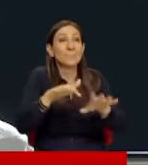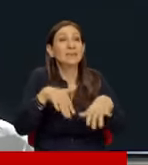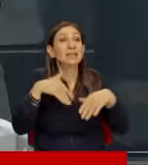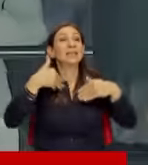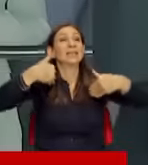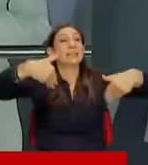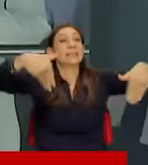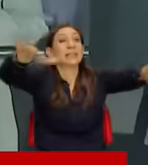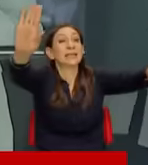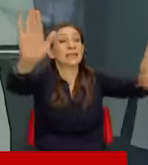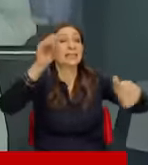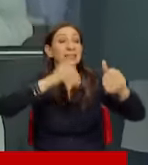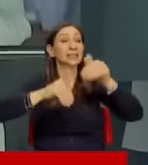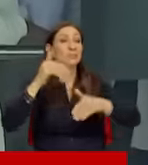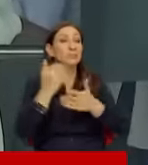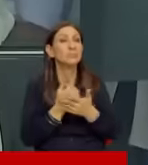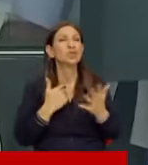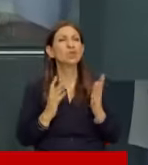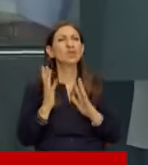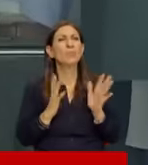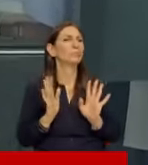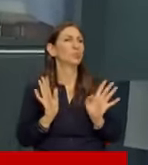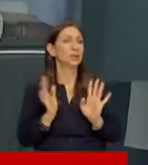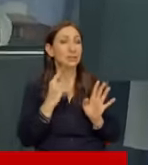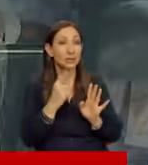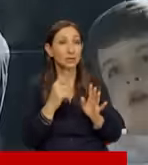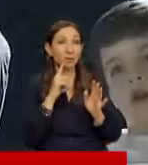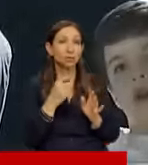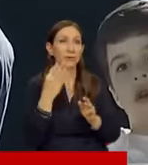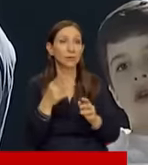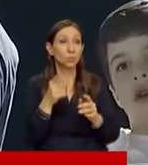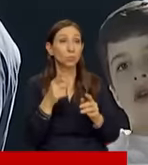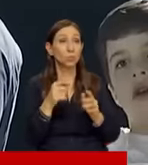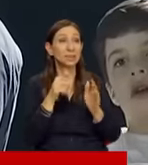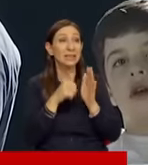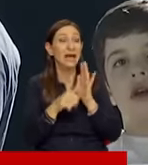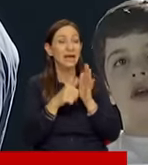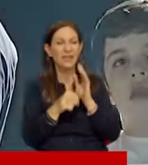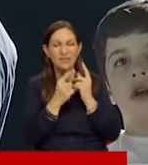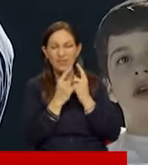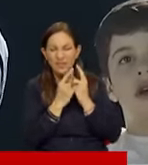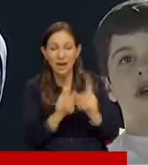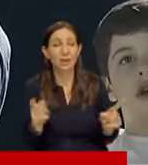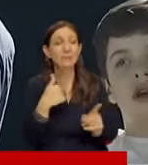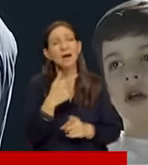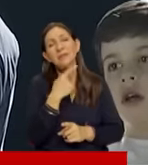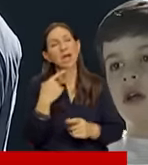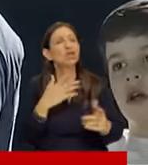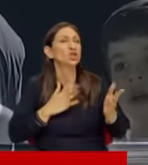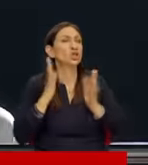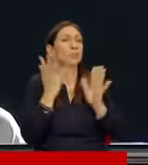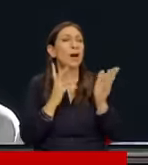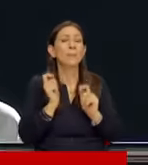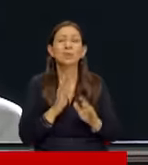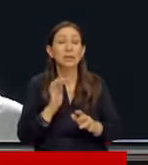üyeleri gitti. Seçim galibiyeti bizi şımartmayacak dedi Mansur Yavaş, söz verdi. Bu tarihi fark bizleri asla